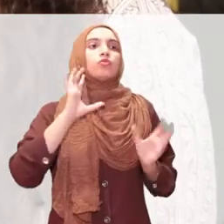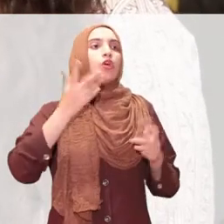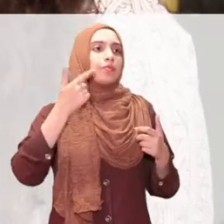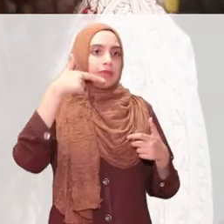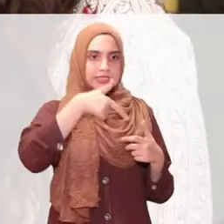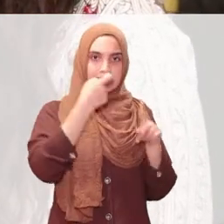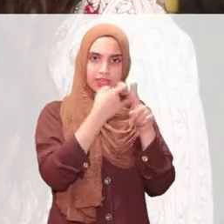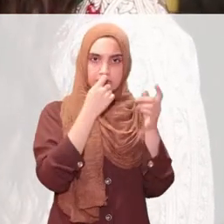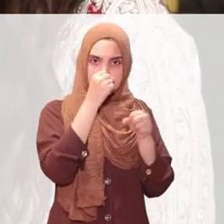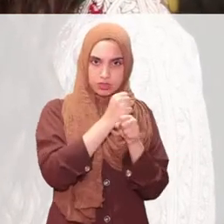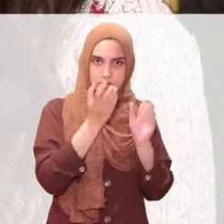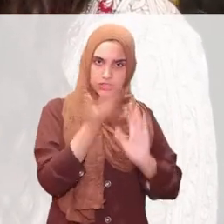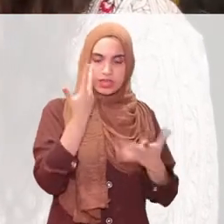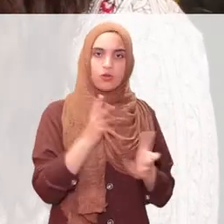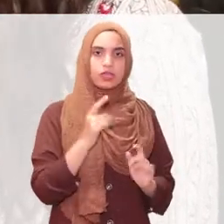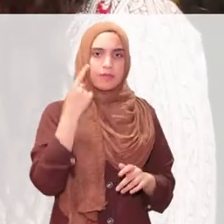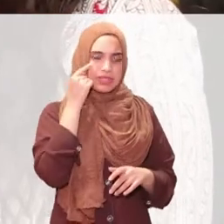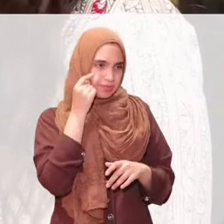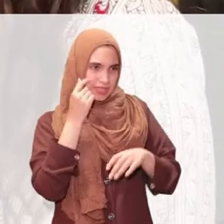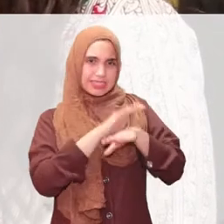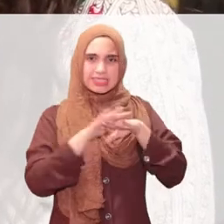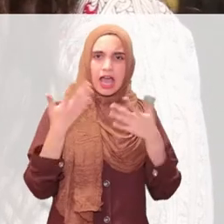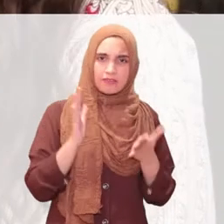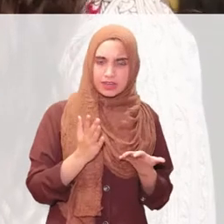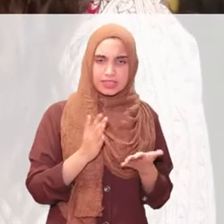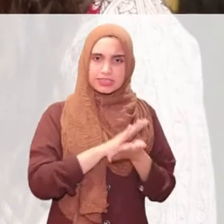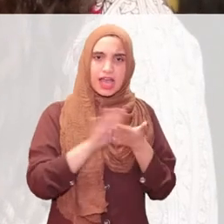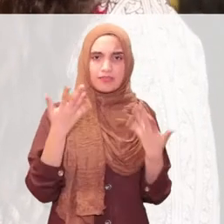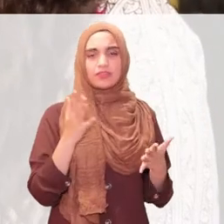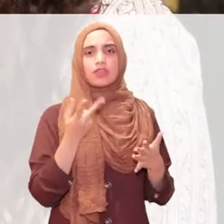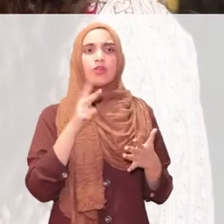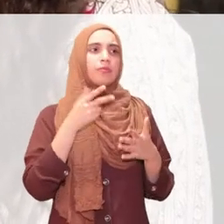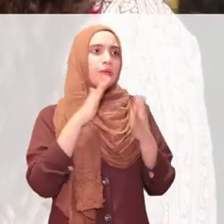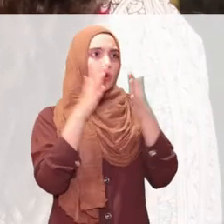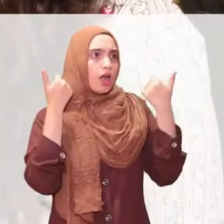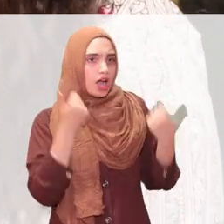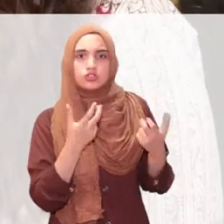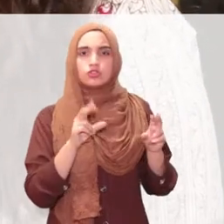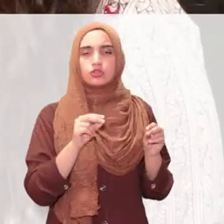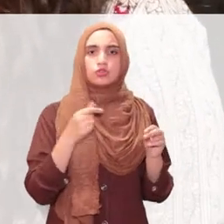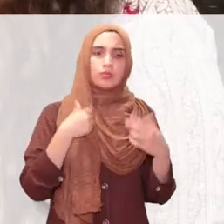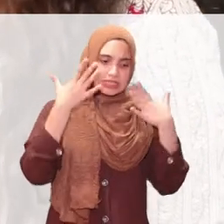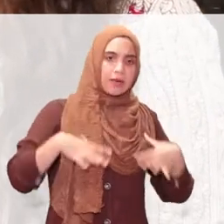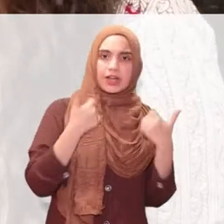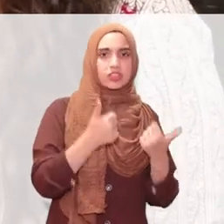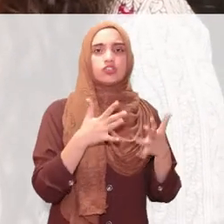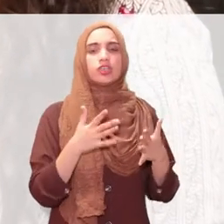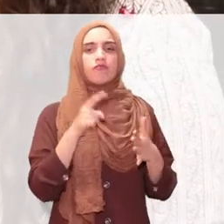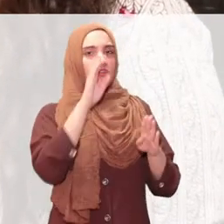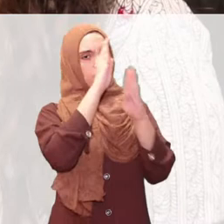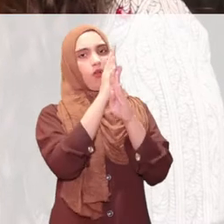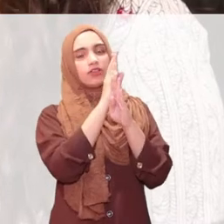आफ 9th मे सॉलिड इंग्लिश मिक्स बैग रैली अध्ययन डे